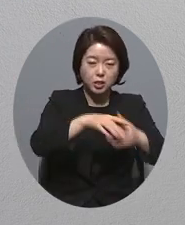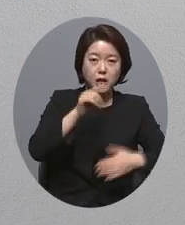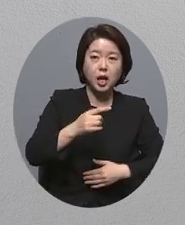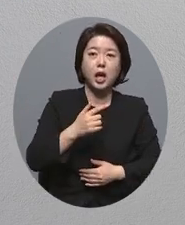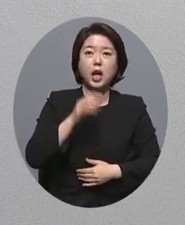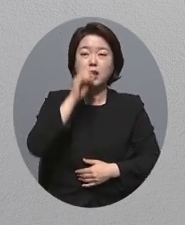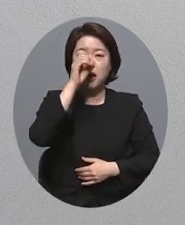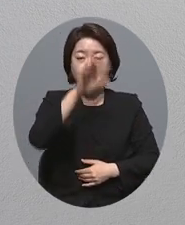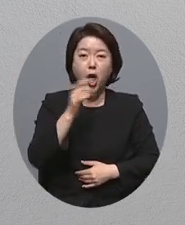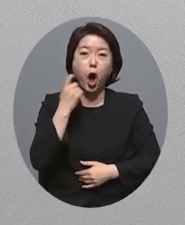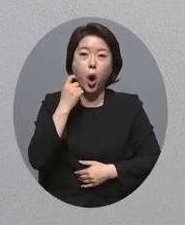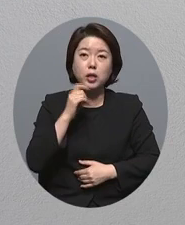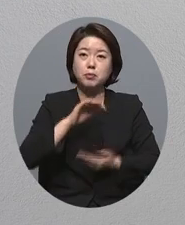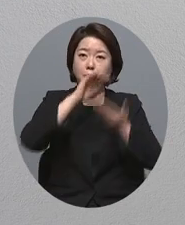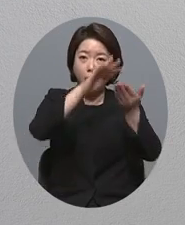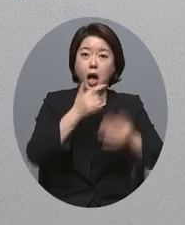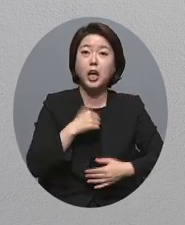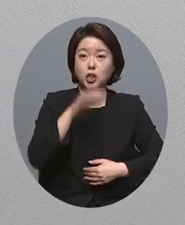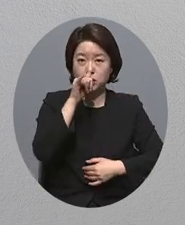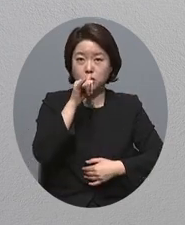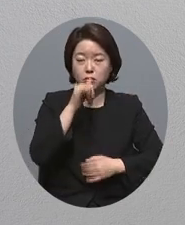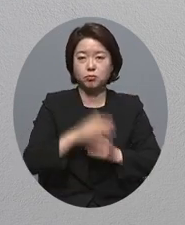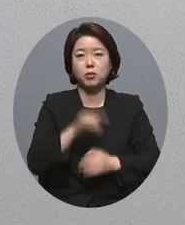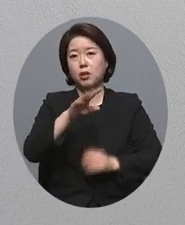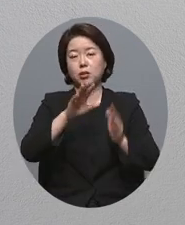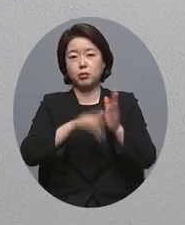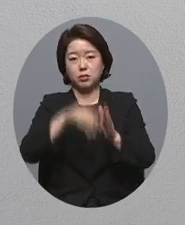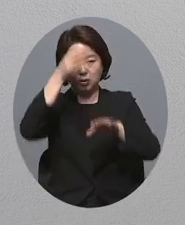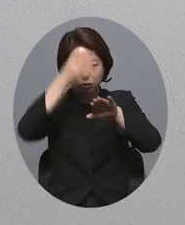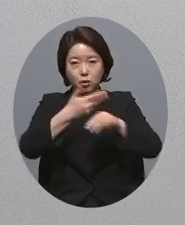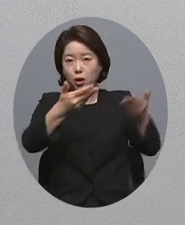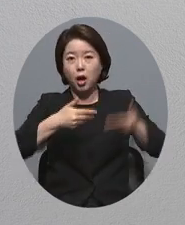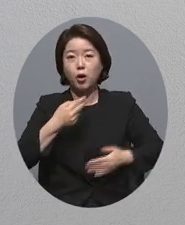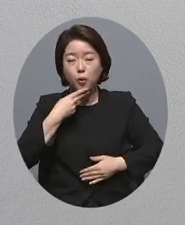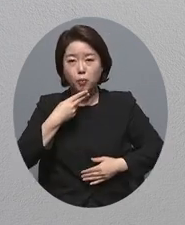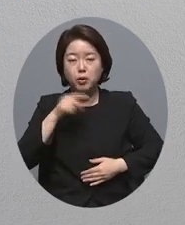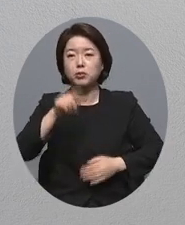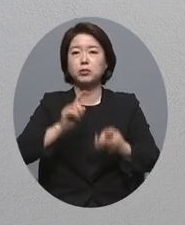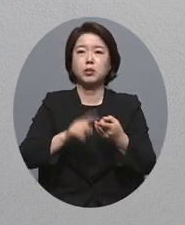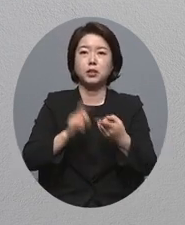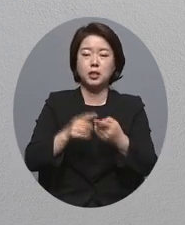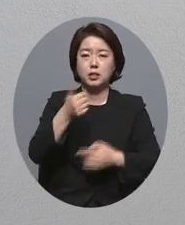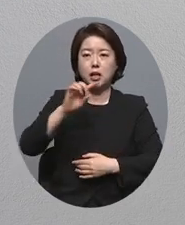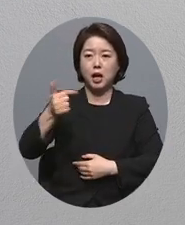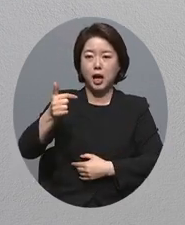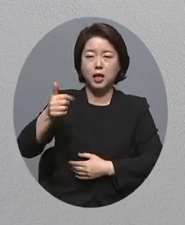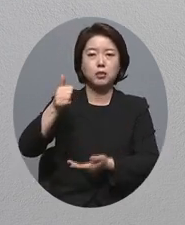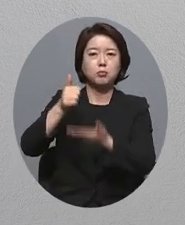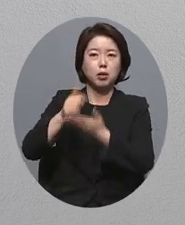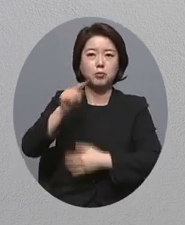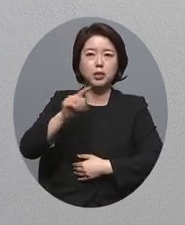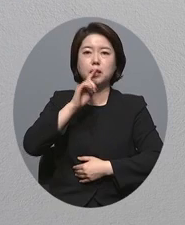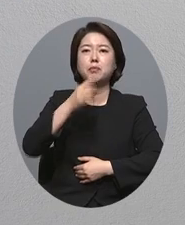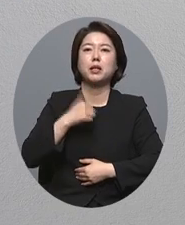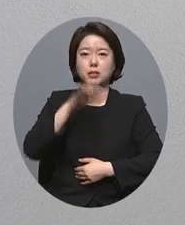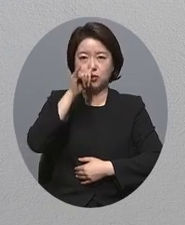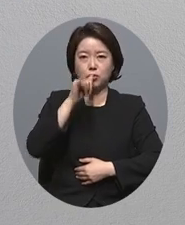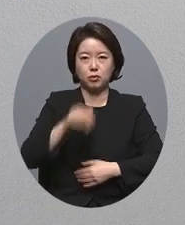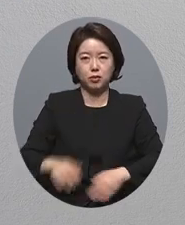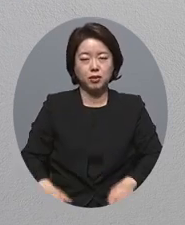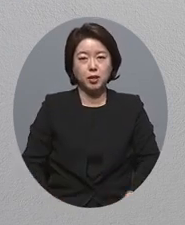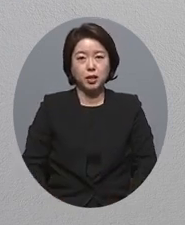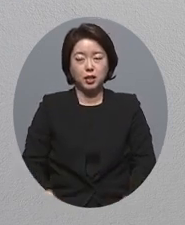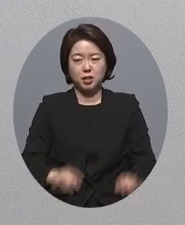했다라고 허위 사실을 얘기했던 적이 있죠. 그러나 그때도 사과는 하지 않았습니다. 그 부분도 어제 한동훈 법무부 장관이 지적을 했고 그리고